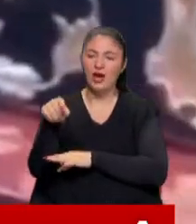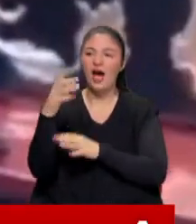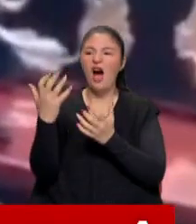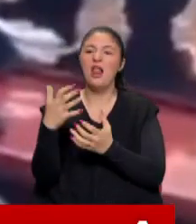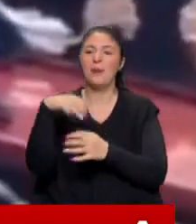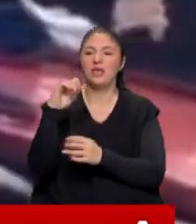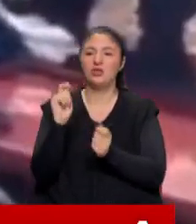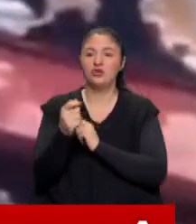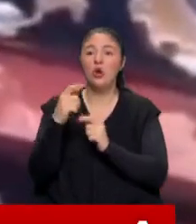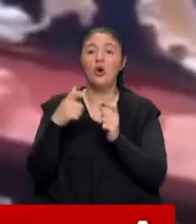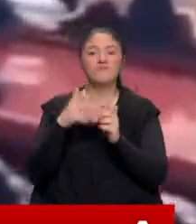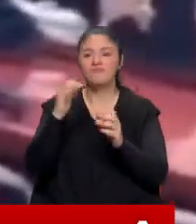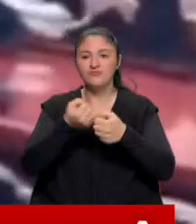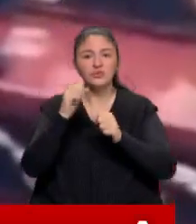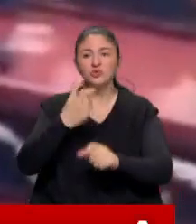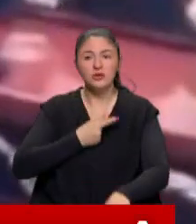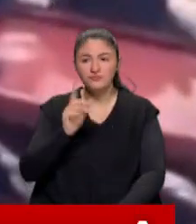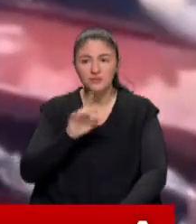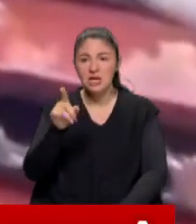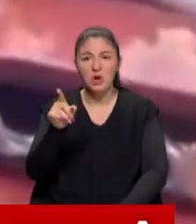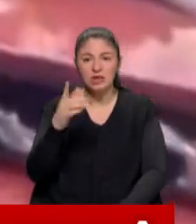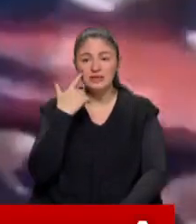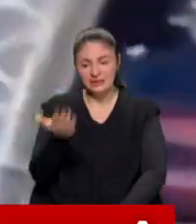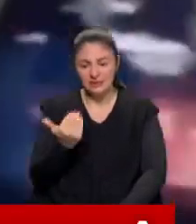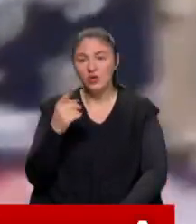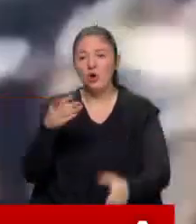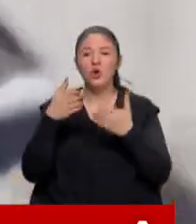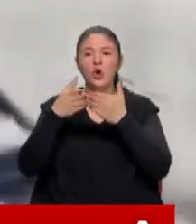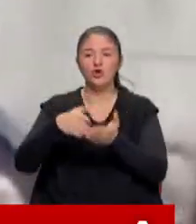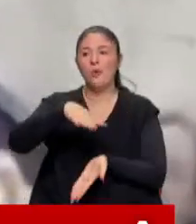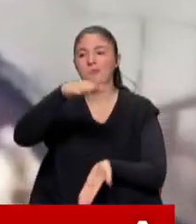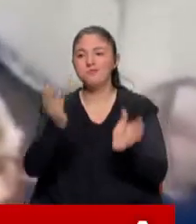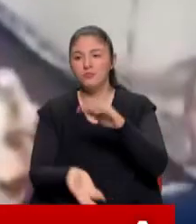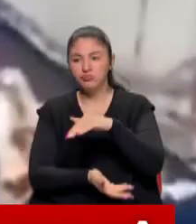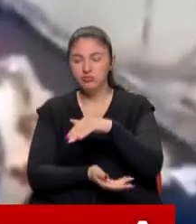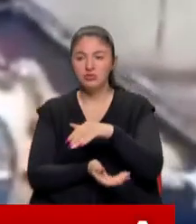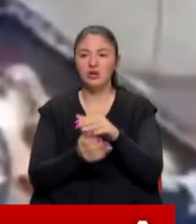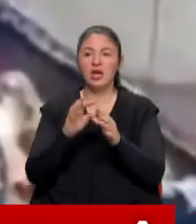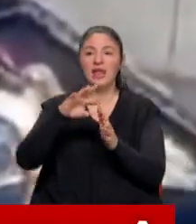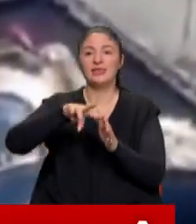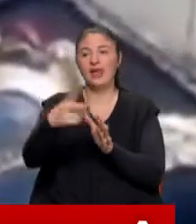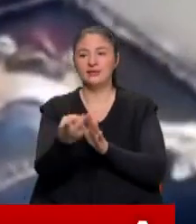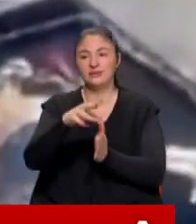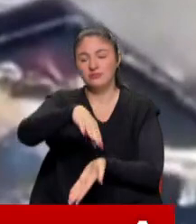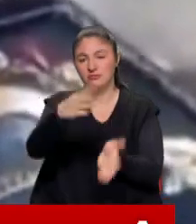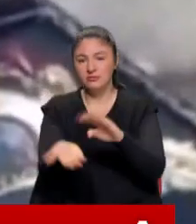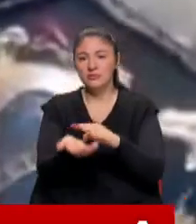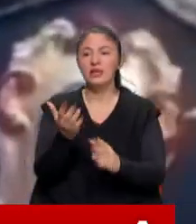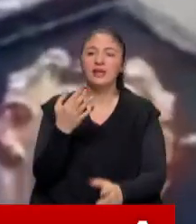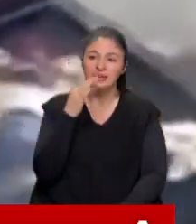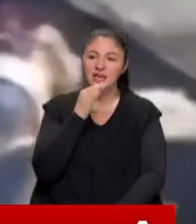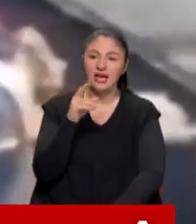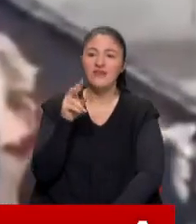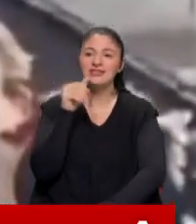değiştiriyorlar ne yazık ki. Gondolcu uyarmış ama işte sonu bu şekilde bitmiş. O gondol da devrilmiş, ters dönmüş ve neyse